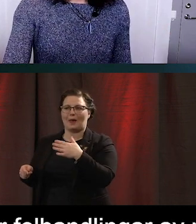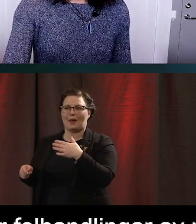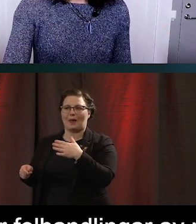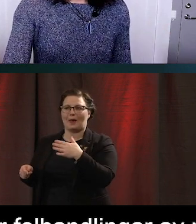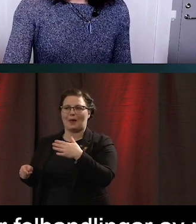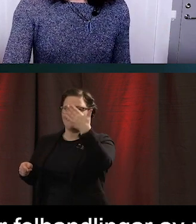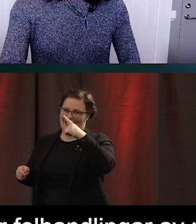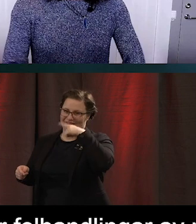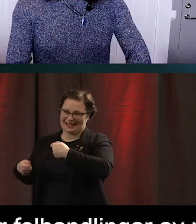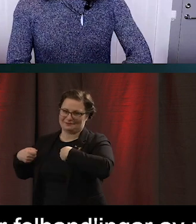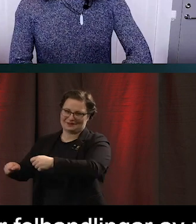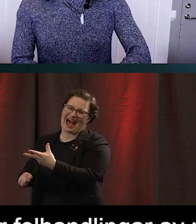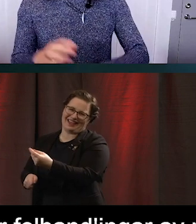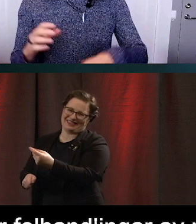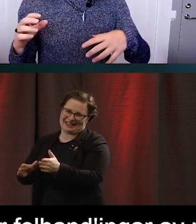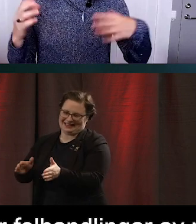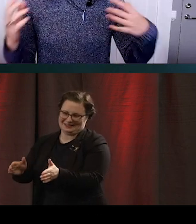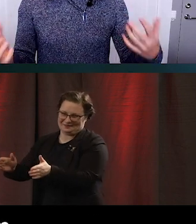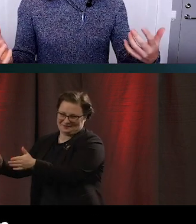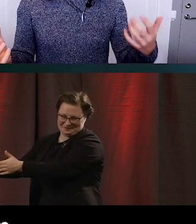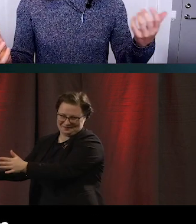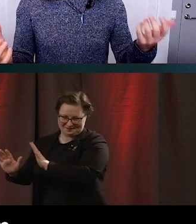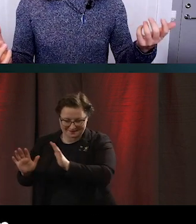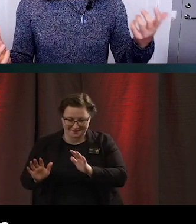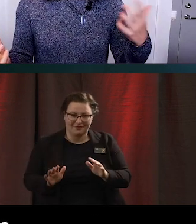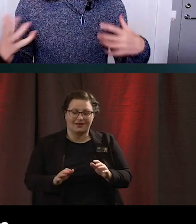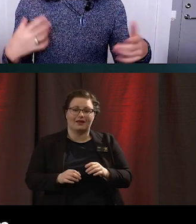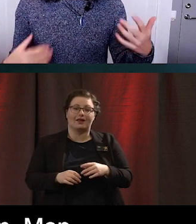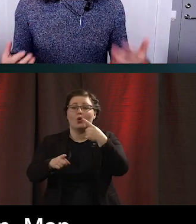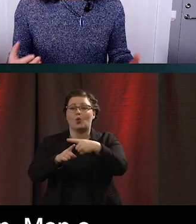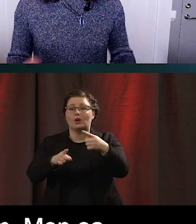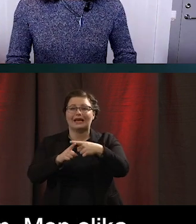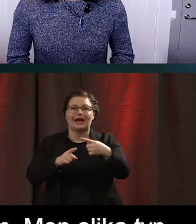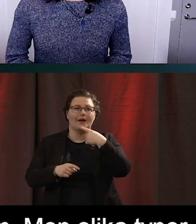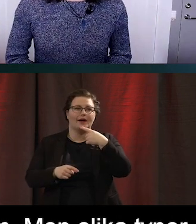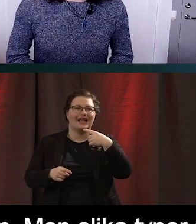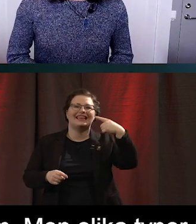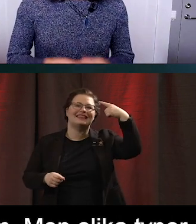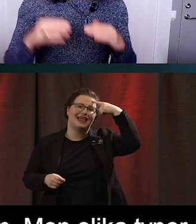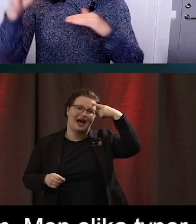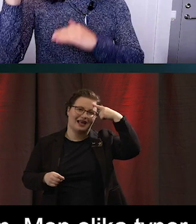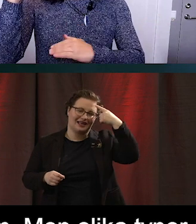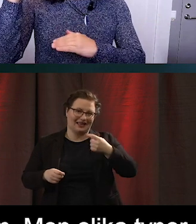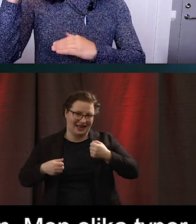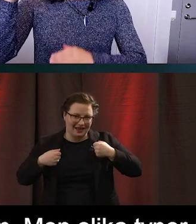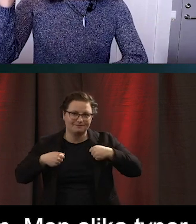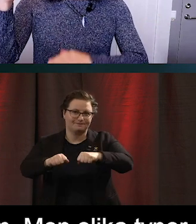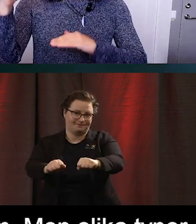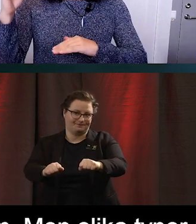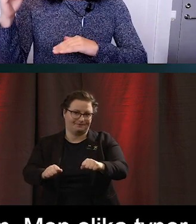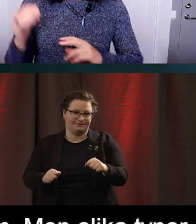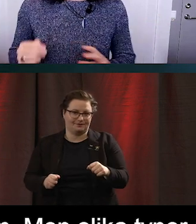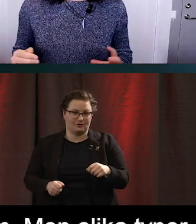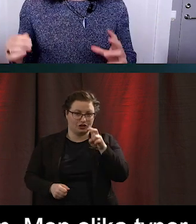det kan vi prata om. Men typer av tankeverksamhet kostar de så mycket. På den här skalan,